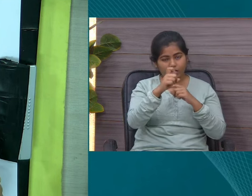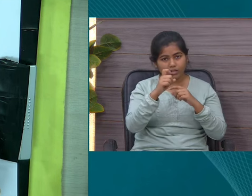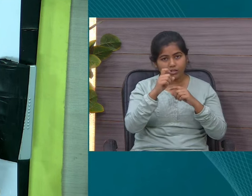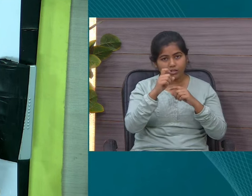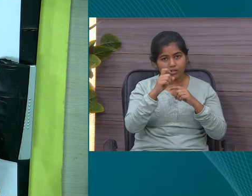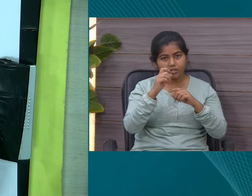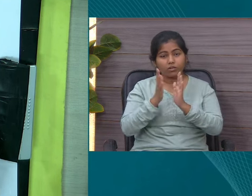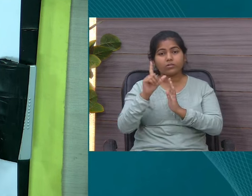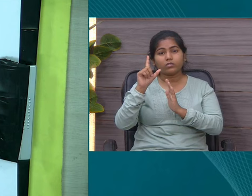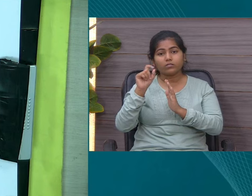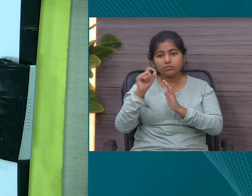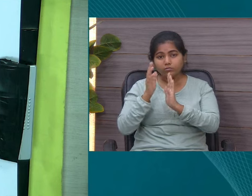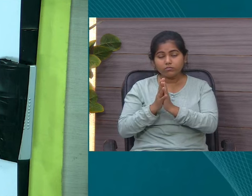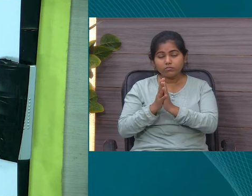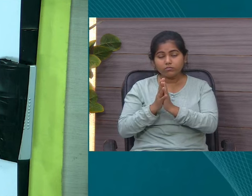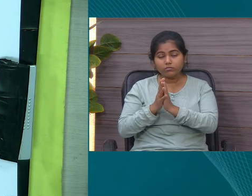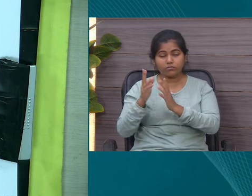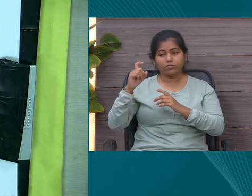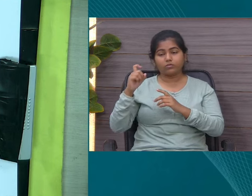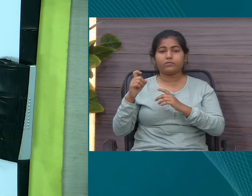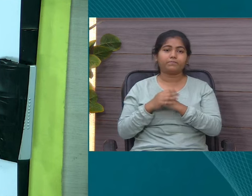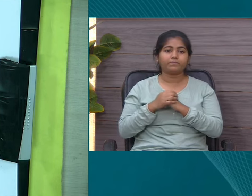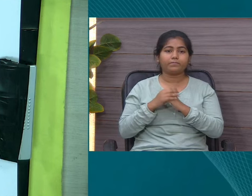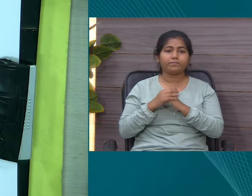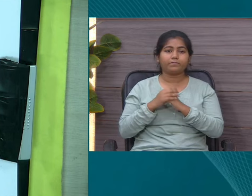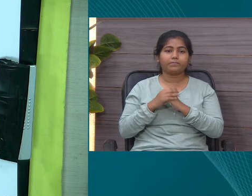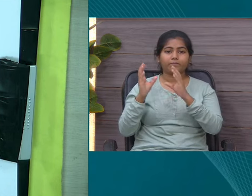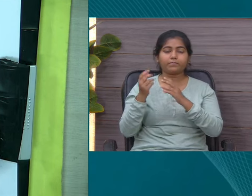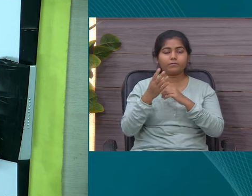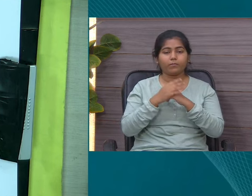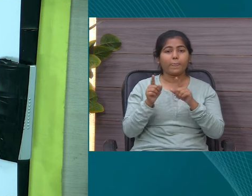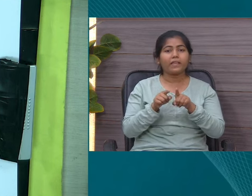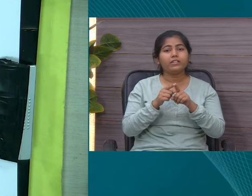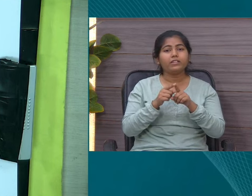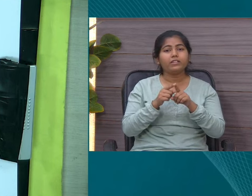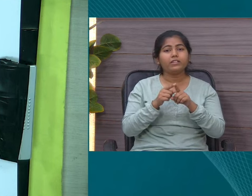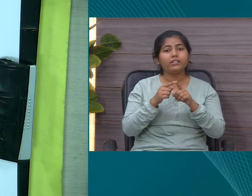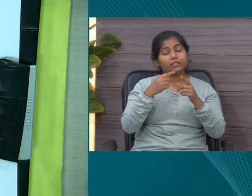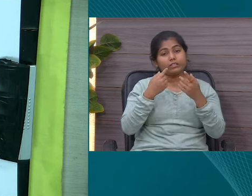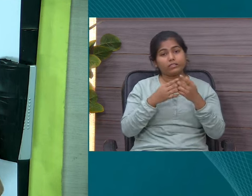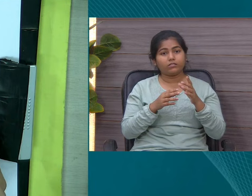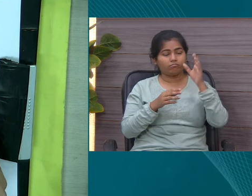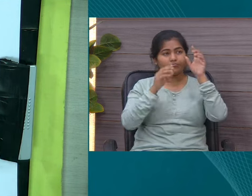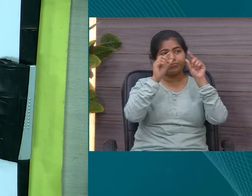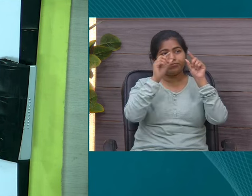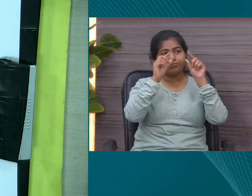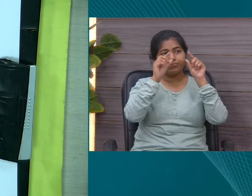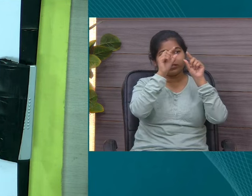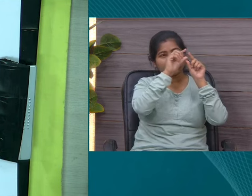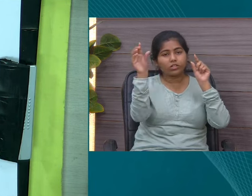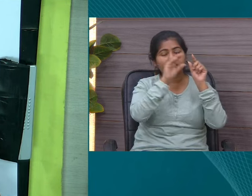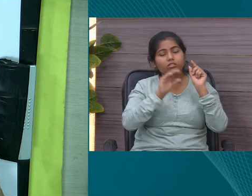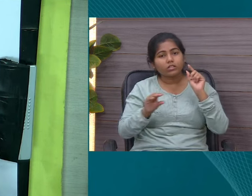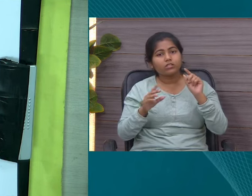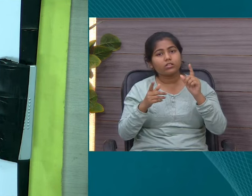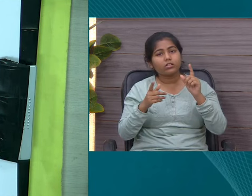ग्रुप नंबर हो गया 17. और पीरियड की बात करें तो जितने शेल्स होते हैं उतने पीरियड होते हैं. 3 शेल्स है पीरियड नंबर 3.